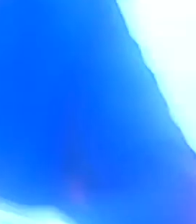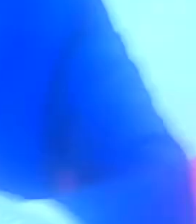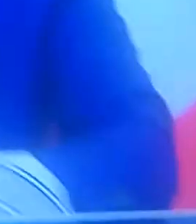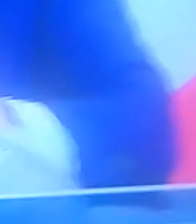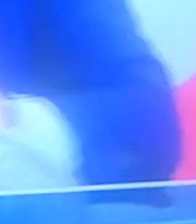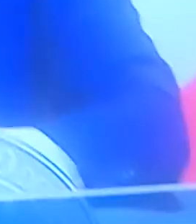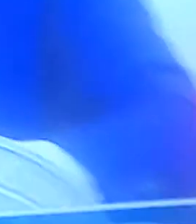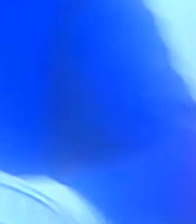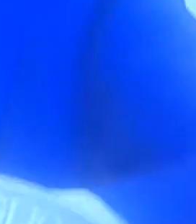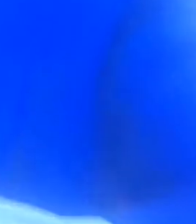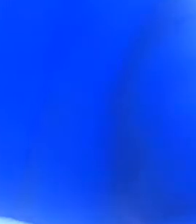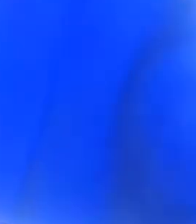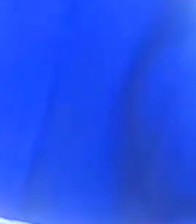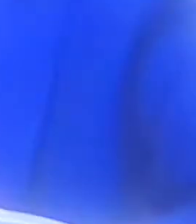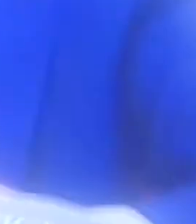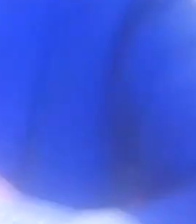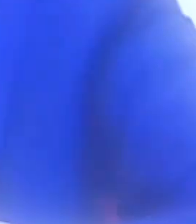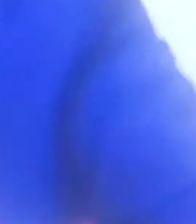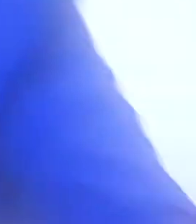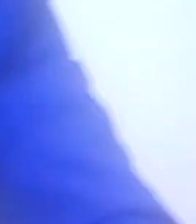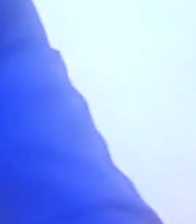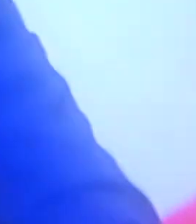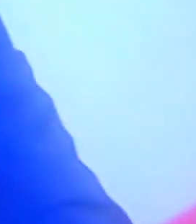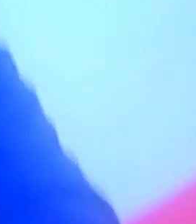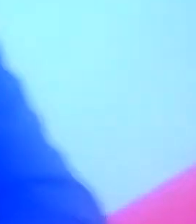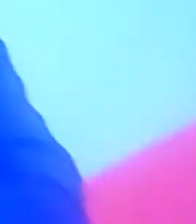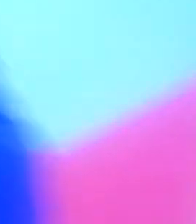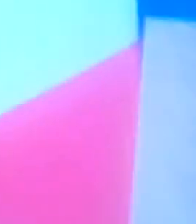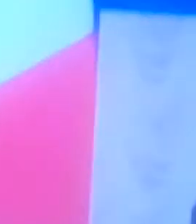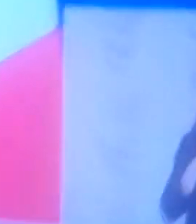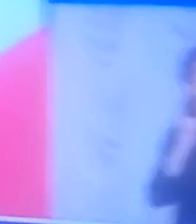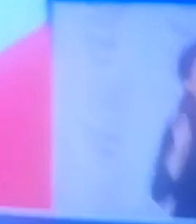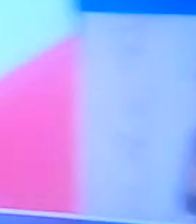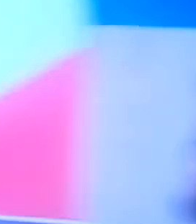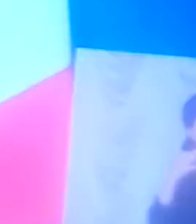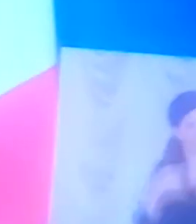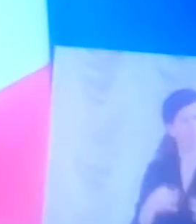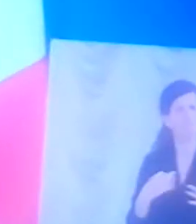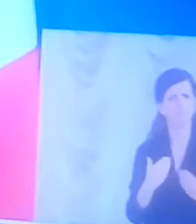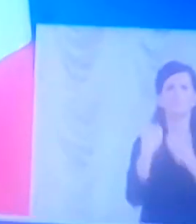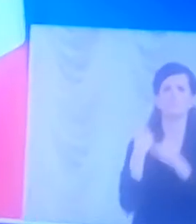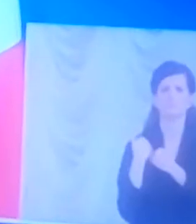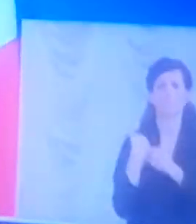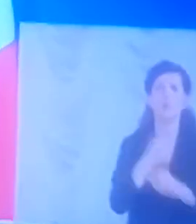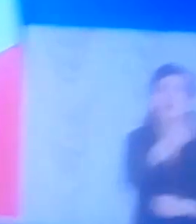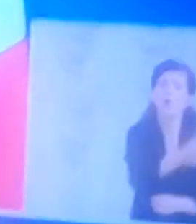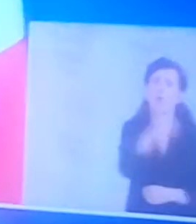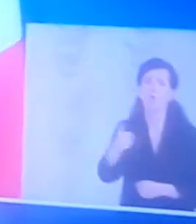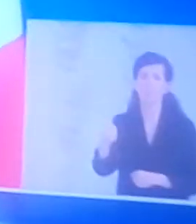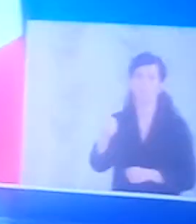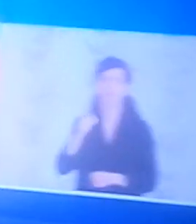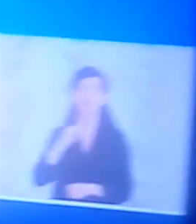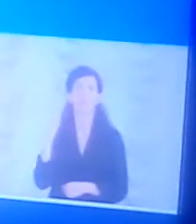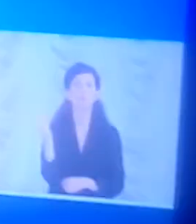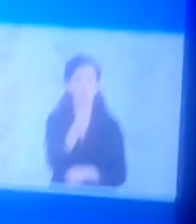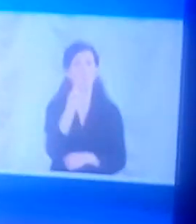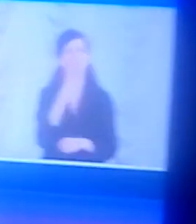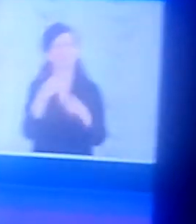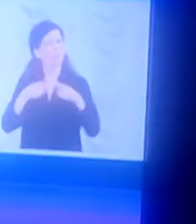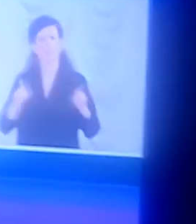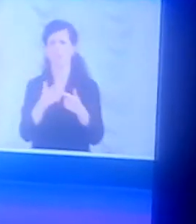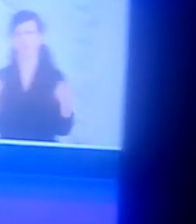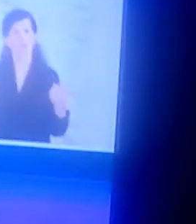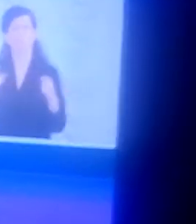noi, dal compito che ciascuno di noi si sentirà di svolgere, ciascuno di noi, tutti